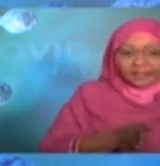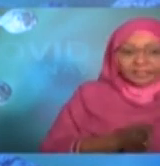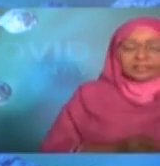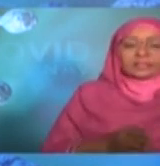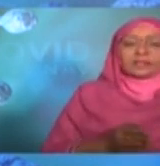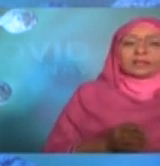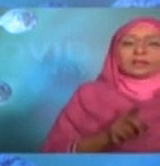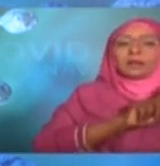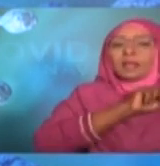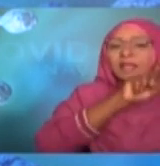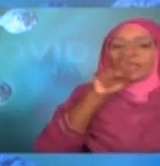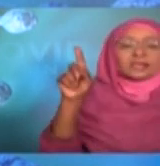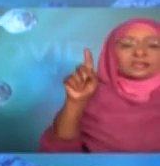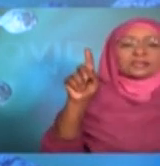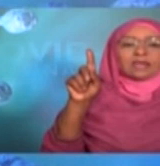ليس هناك أي